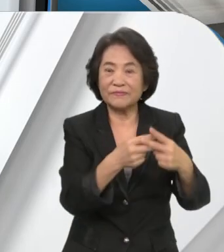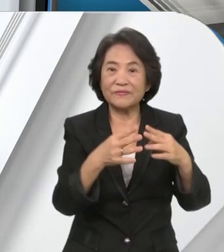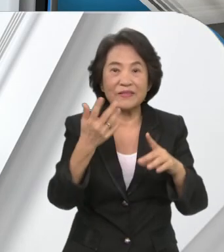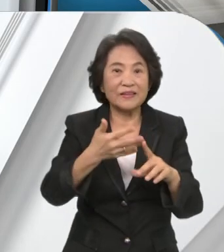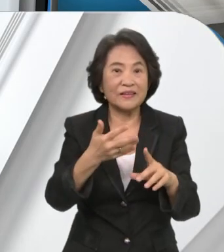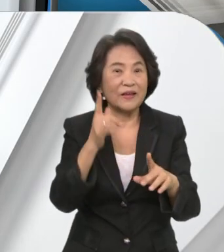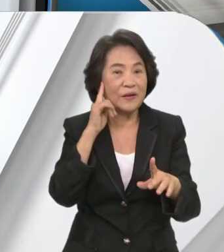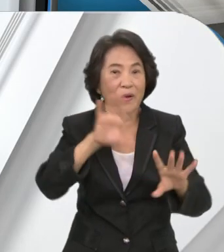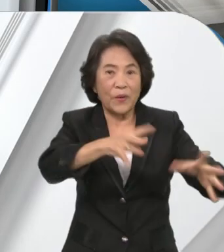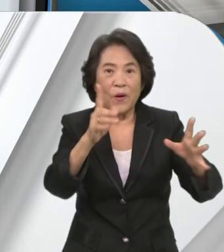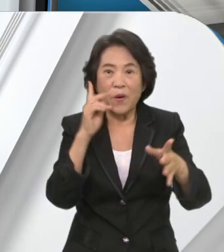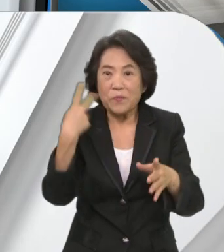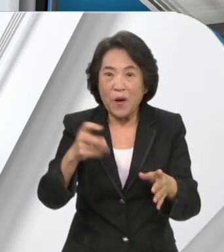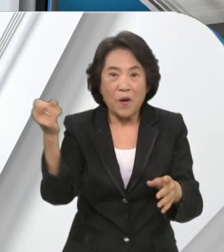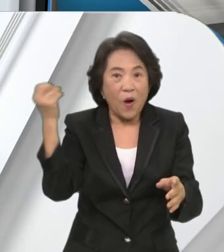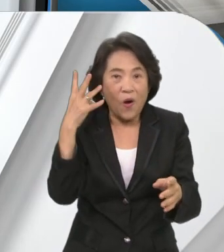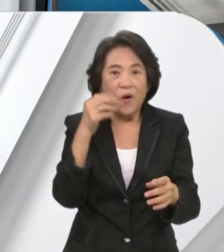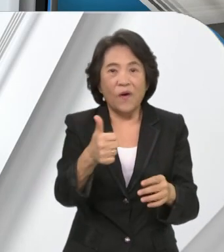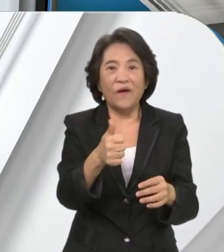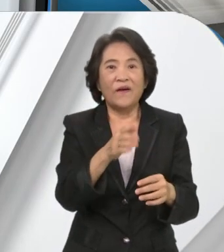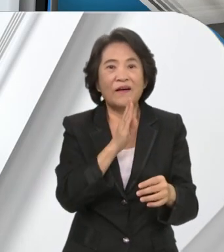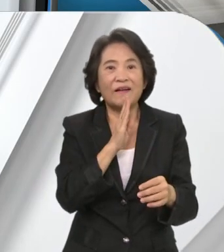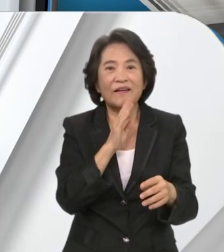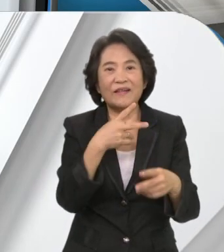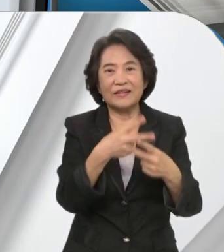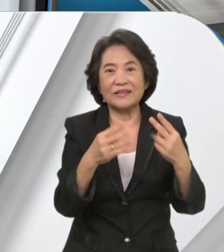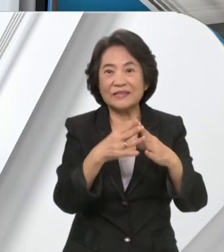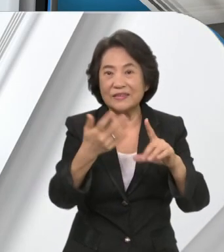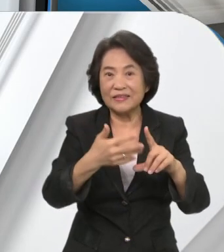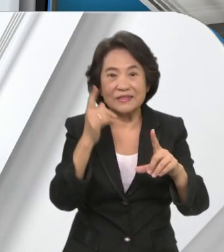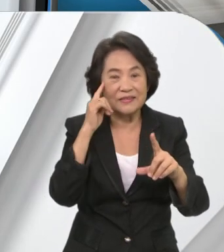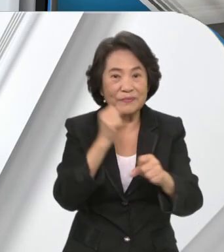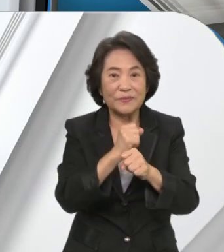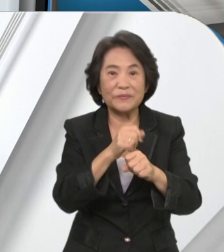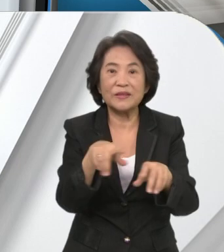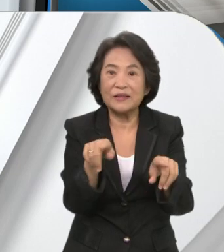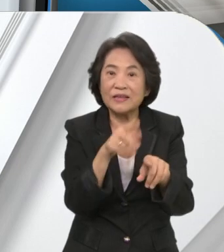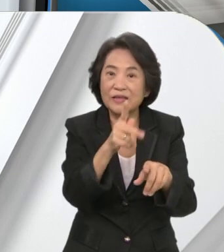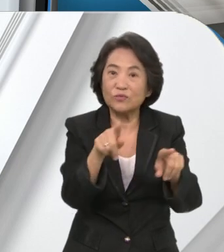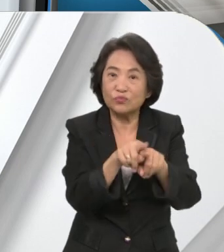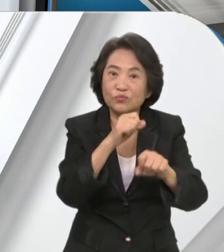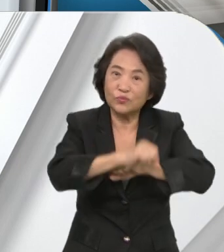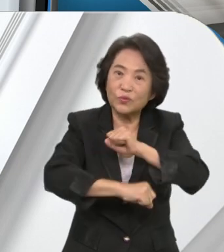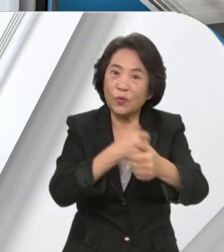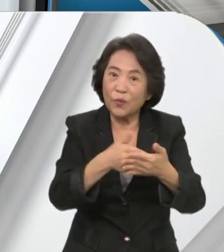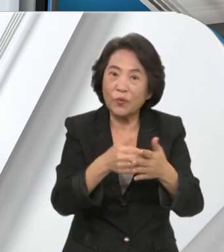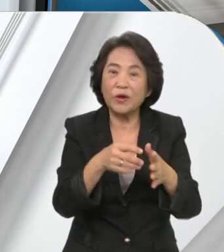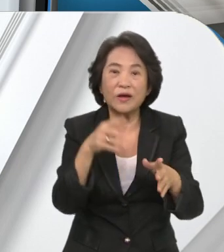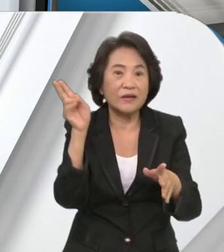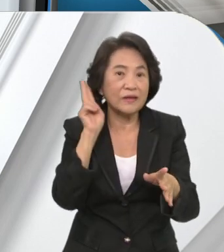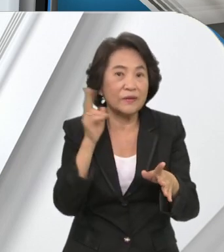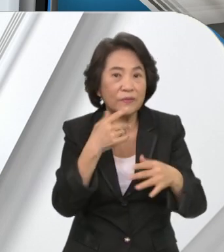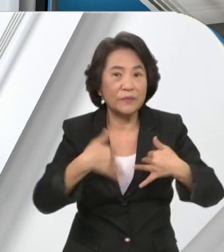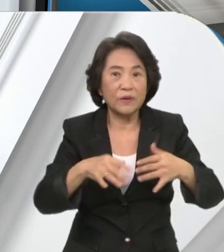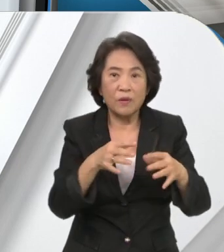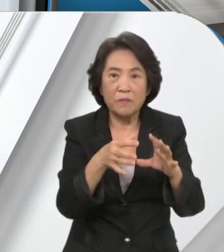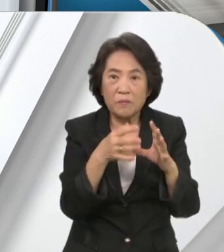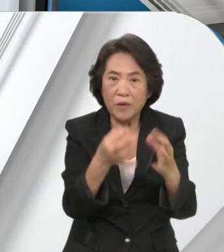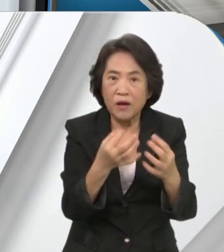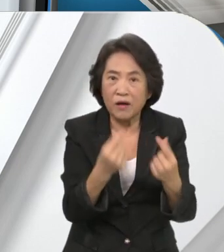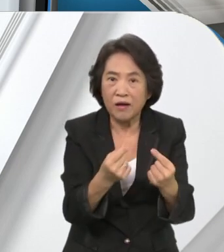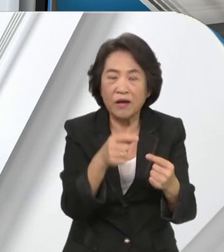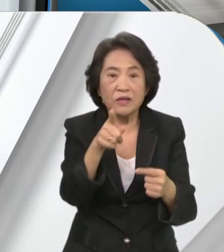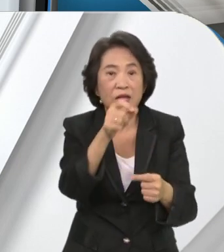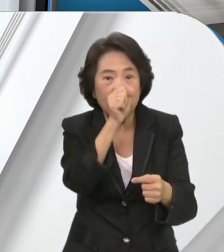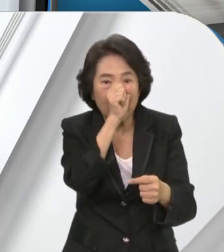下架天师土国之子间又有好消息传进来。下架天师台制作的课本通话音乐管天师五号